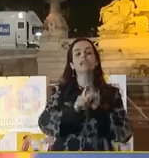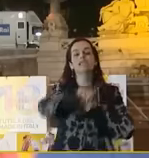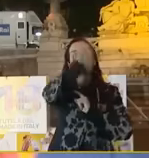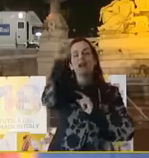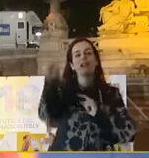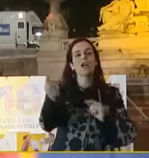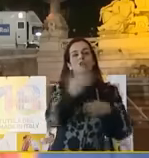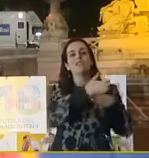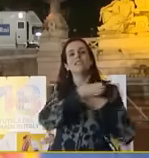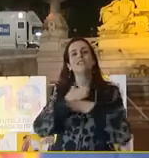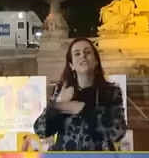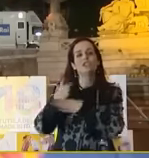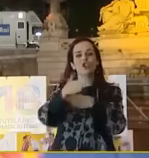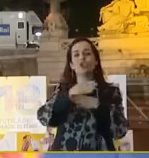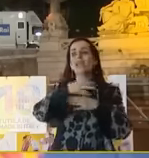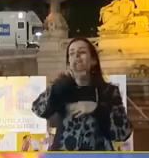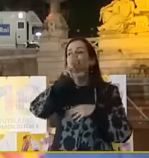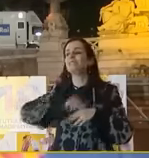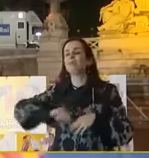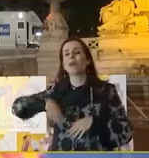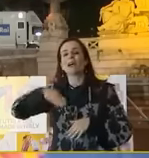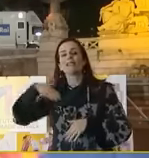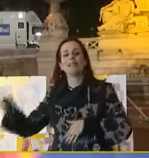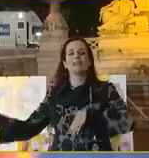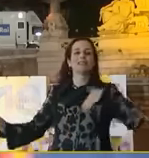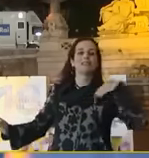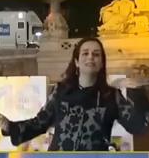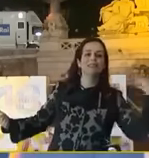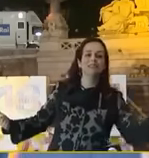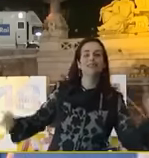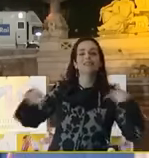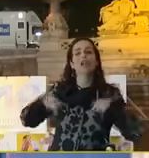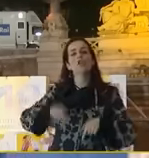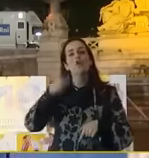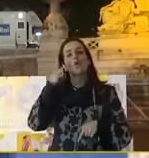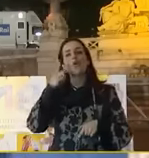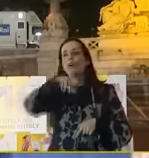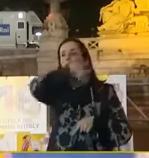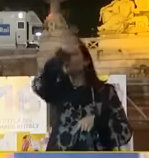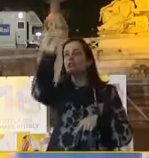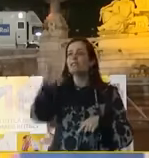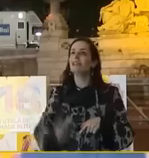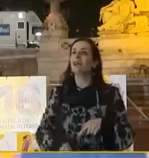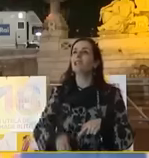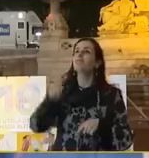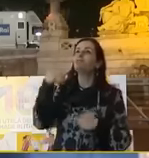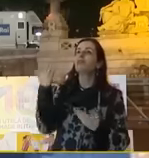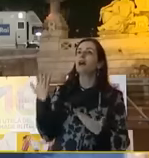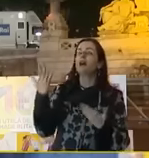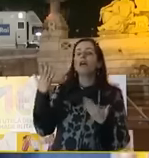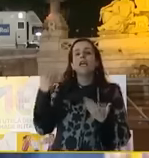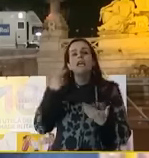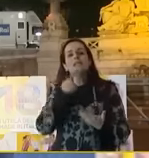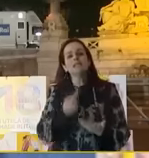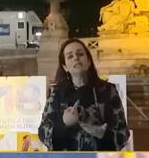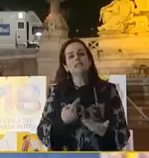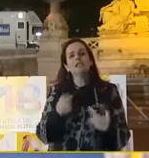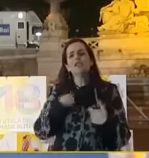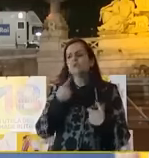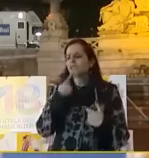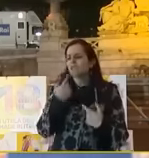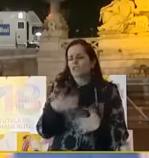cosa, destra, sinistra. Io guardo questo paese, è noto, no? Quello che ho sempre detto, in questo paese quelli della